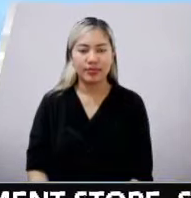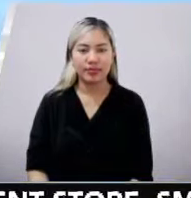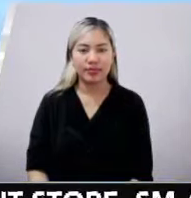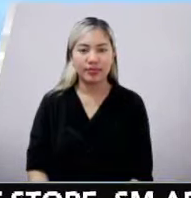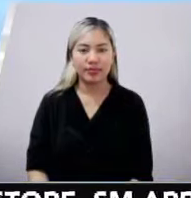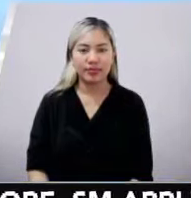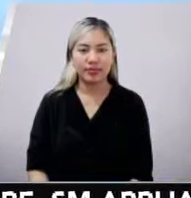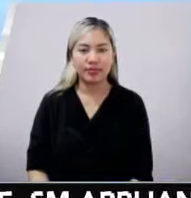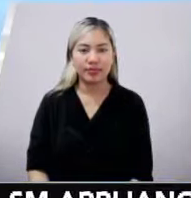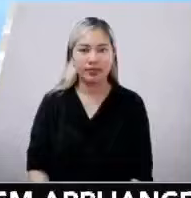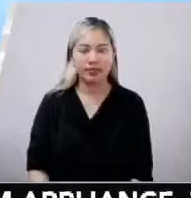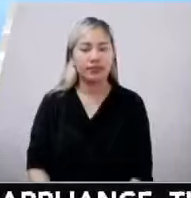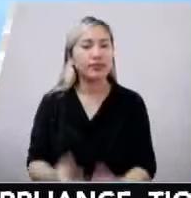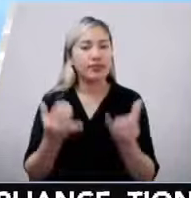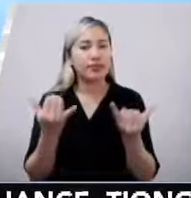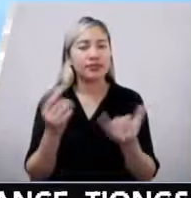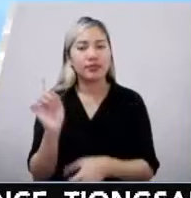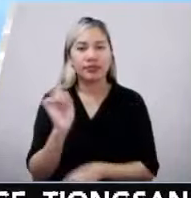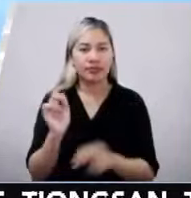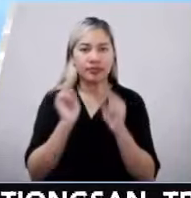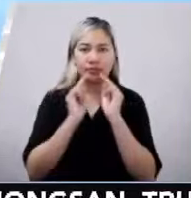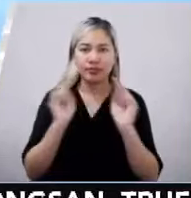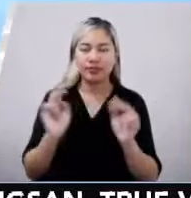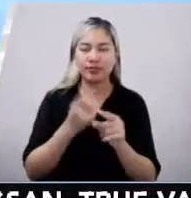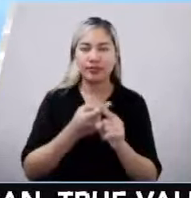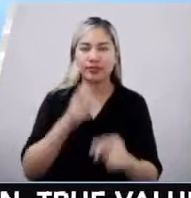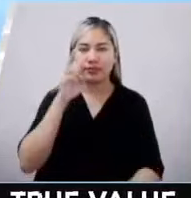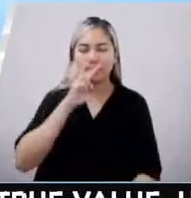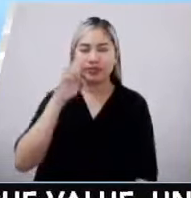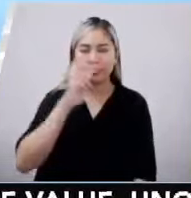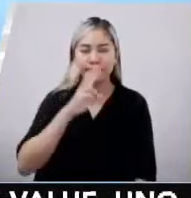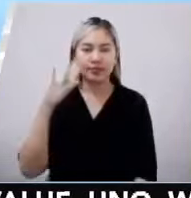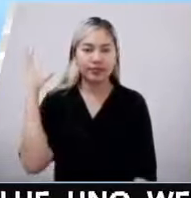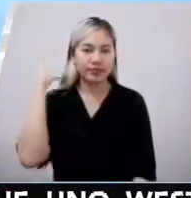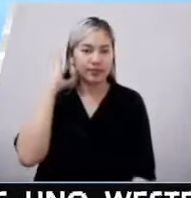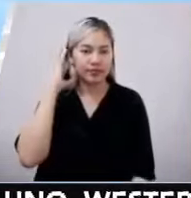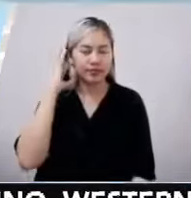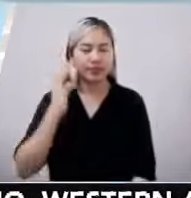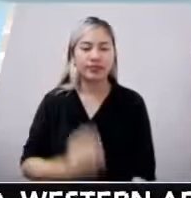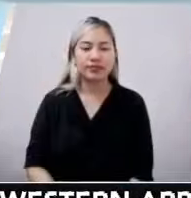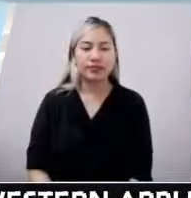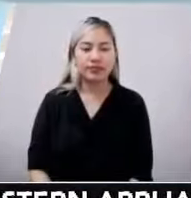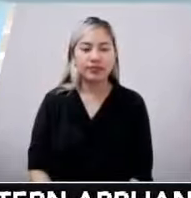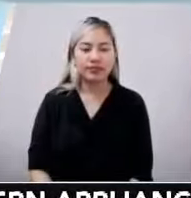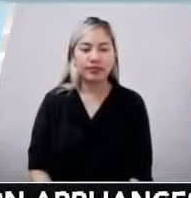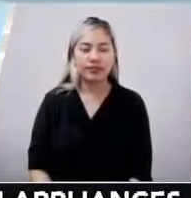Alamin na natin ang mga balita mula sa Visayas at Mindanao kasama si Cecil Quibod Castro. Cecil?